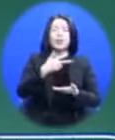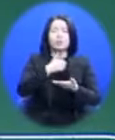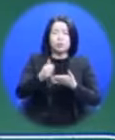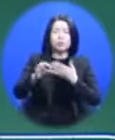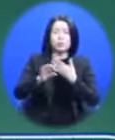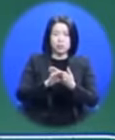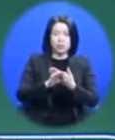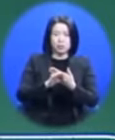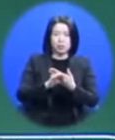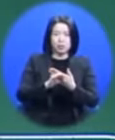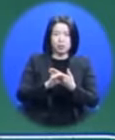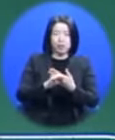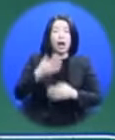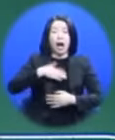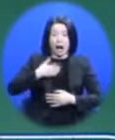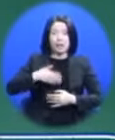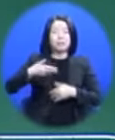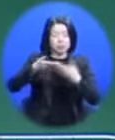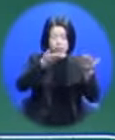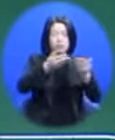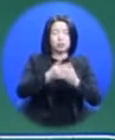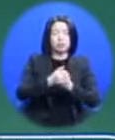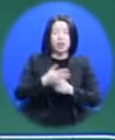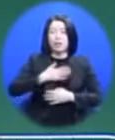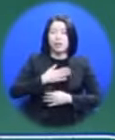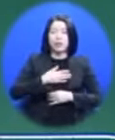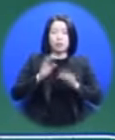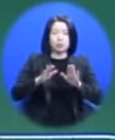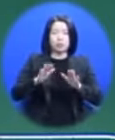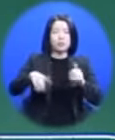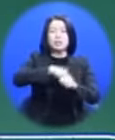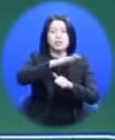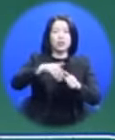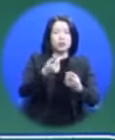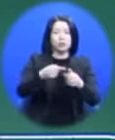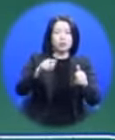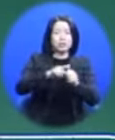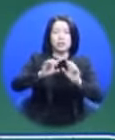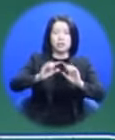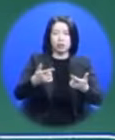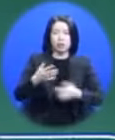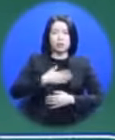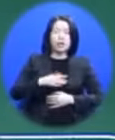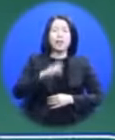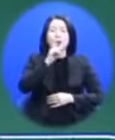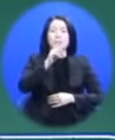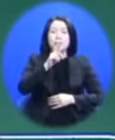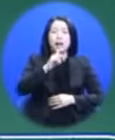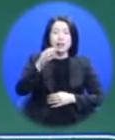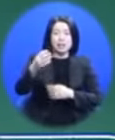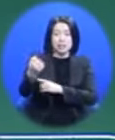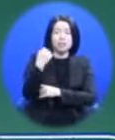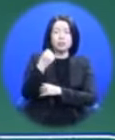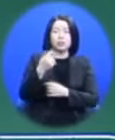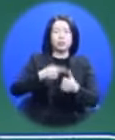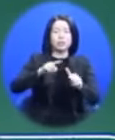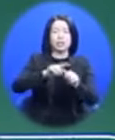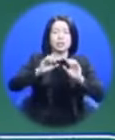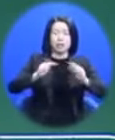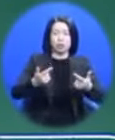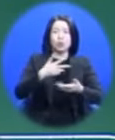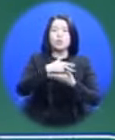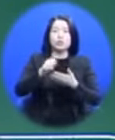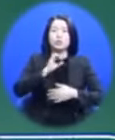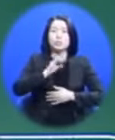주님이시라면 주님이 알아서 하십시오. 저는 오늘 상황도 의지하지 않겠고 저의 언어 능력도 의지하지 않고